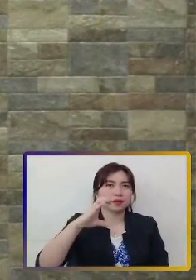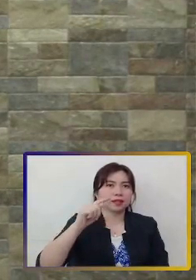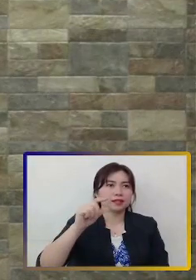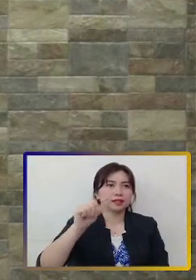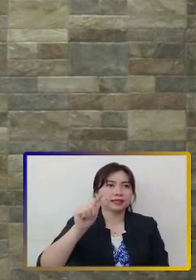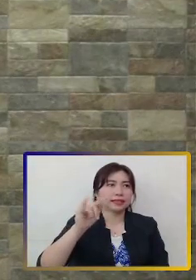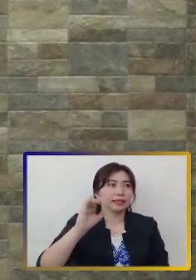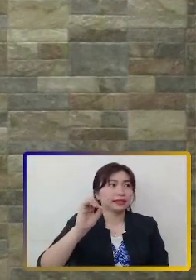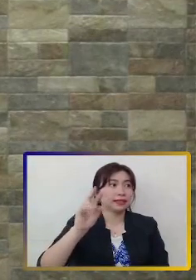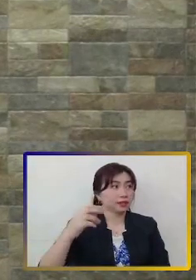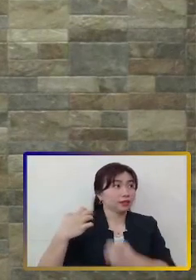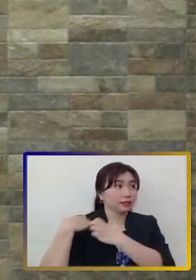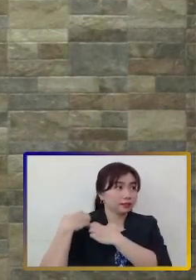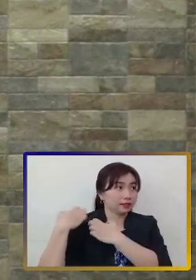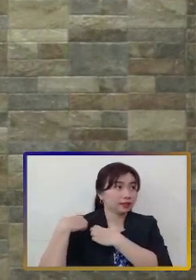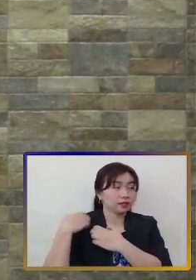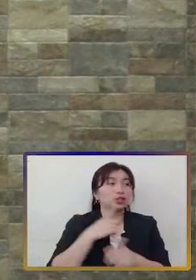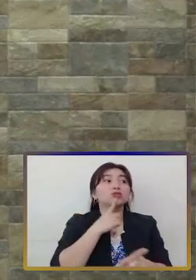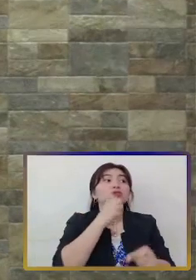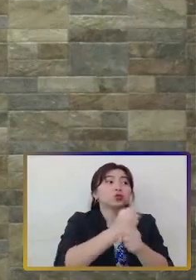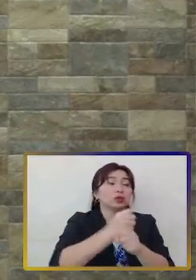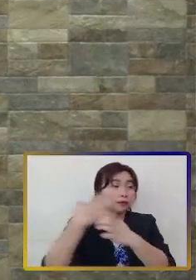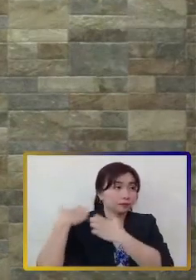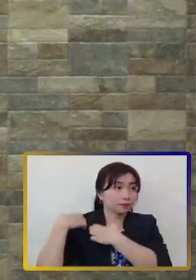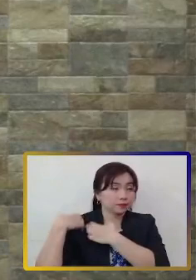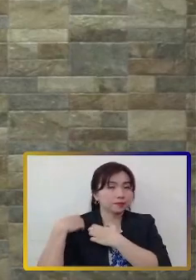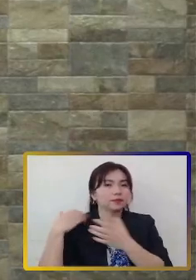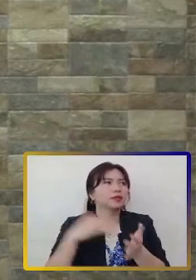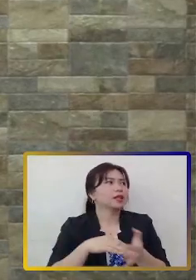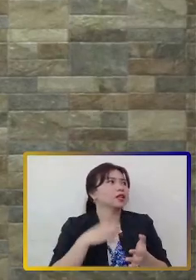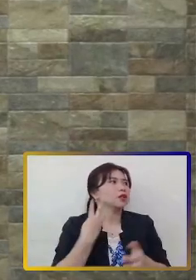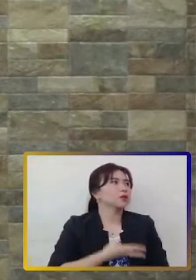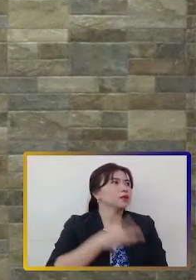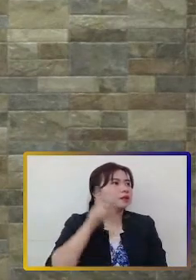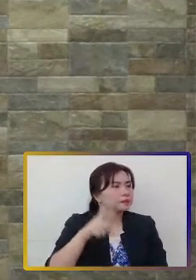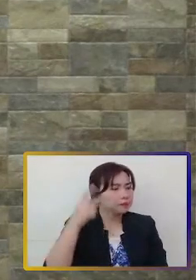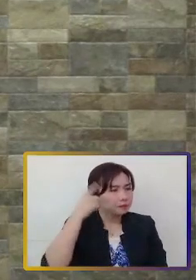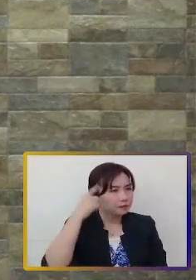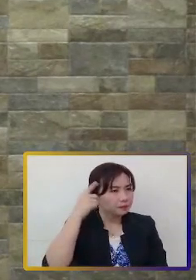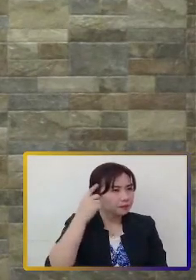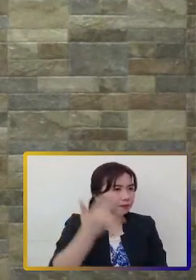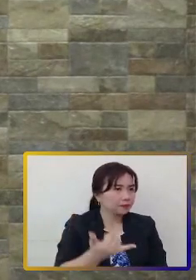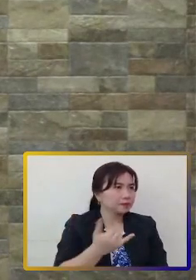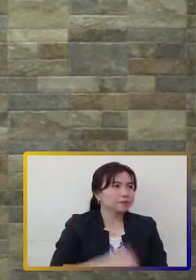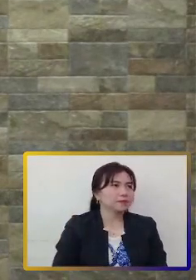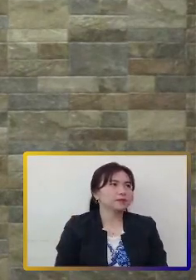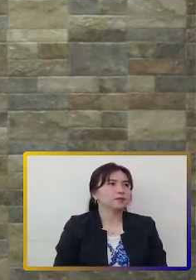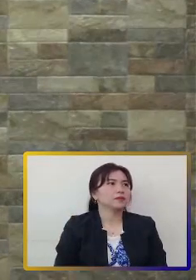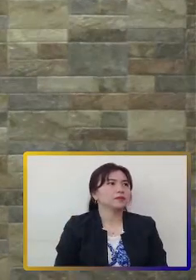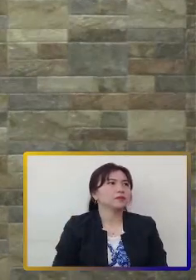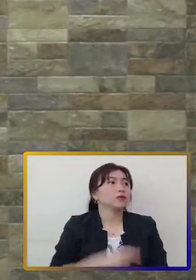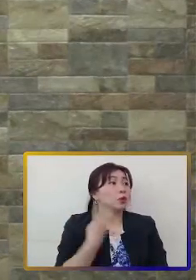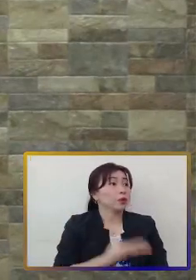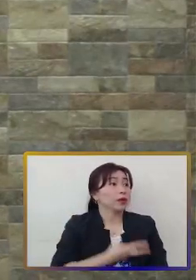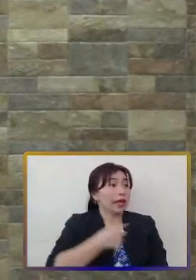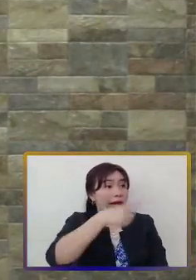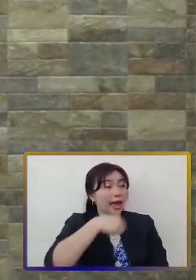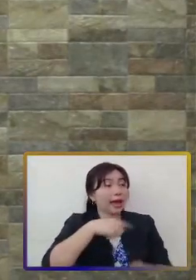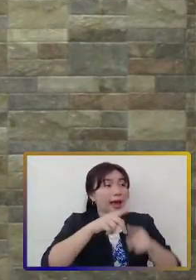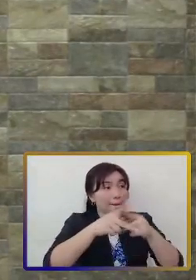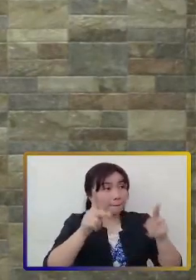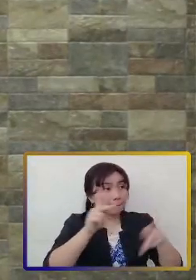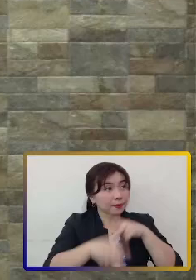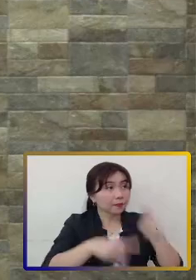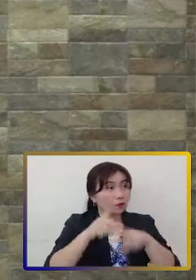here yung tiyak na inaasahan mga kapatid ilagay po natin sa isipan po natin that we as people